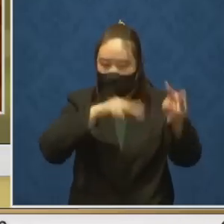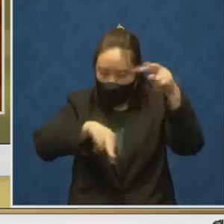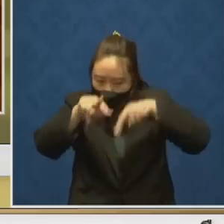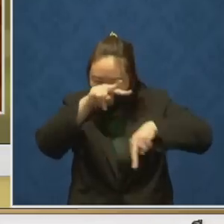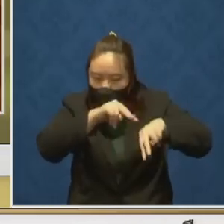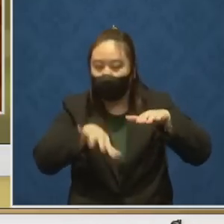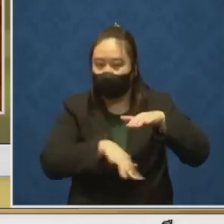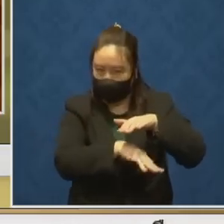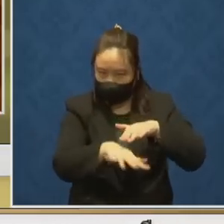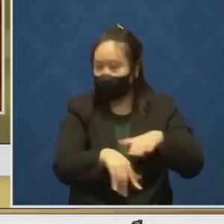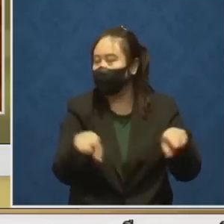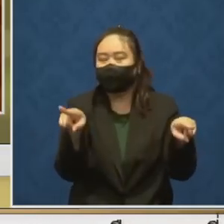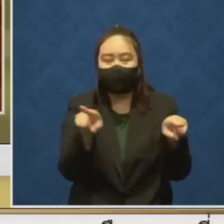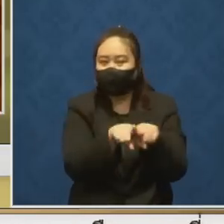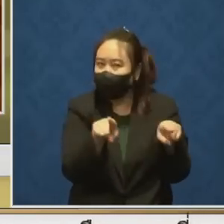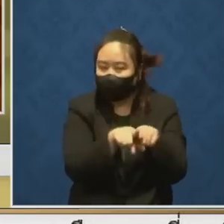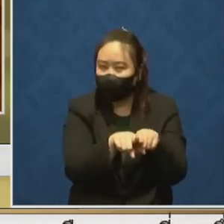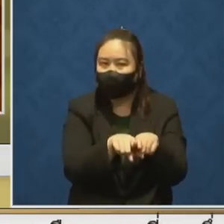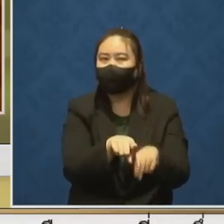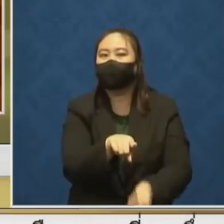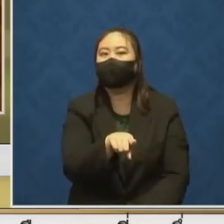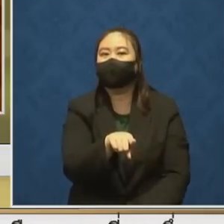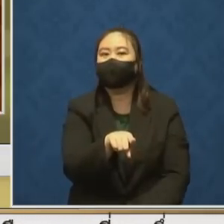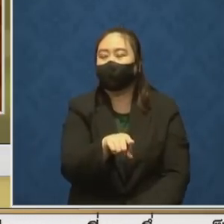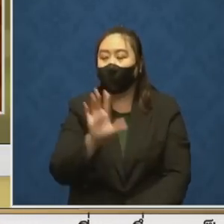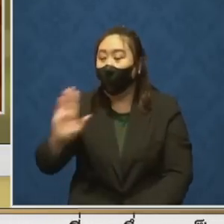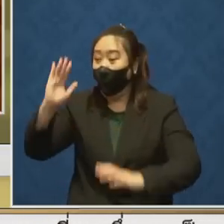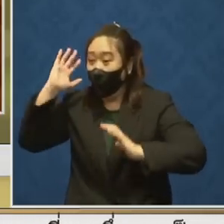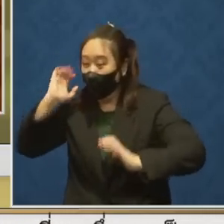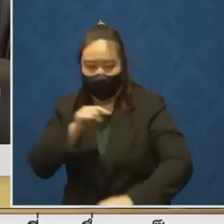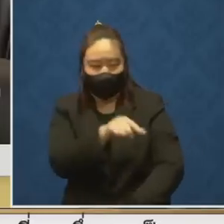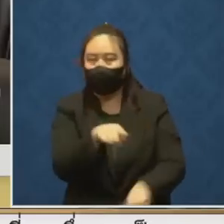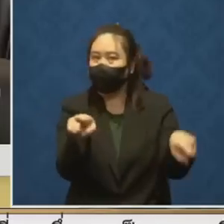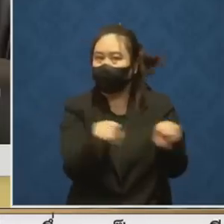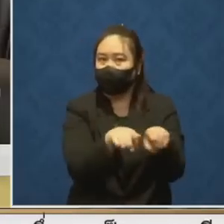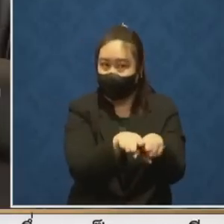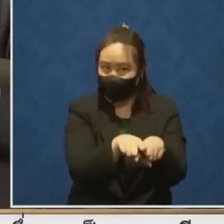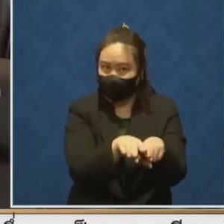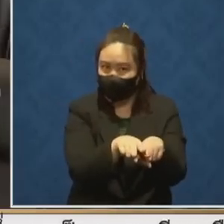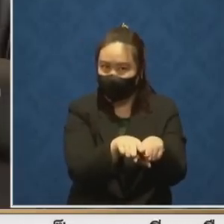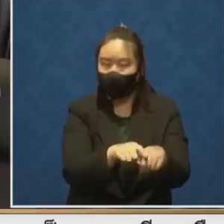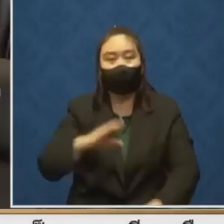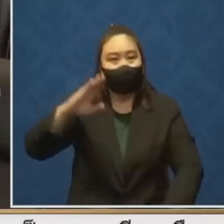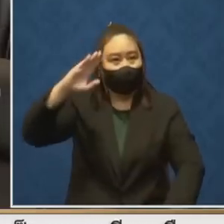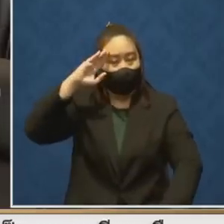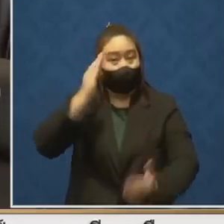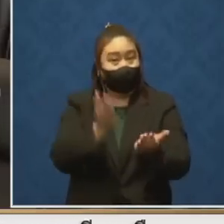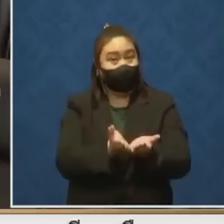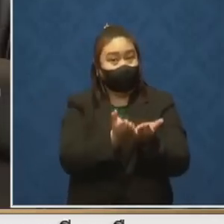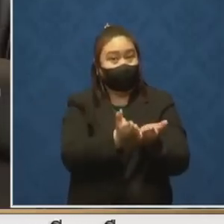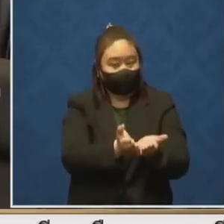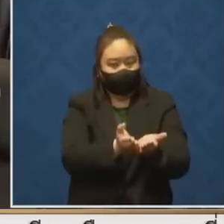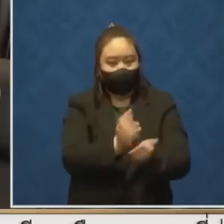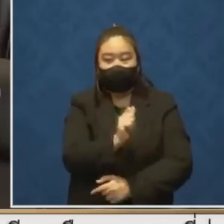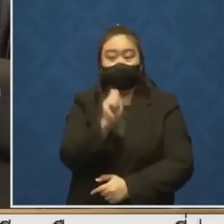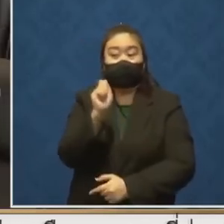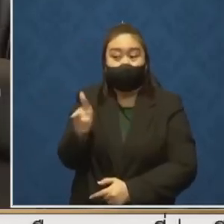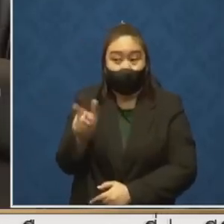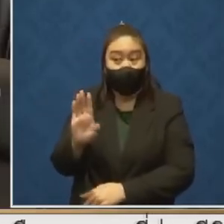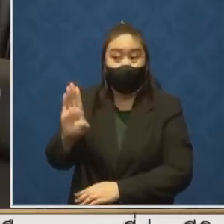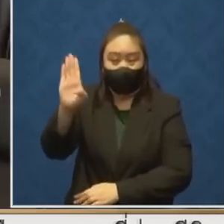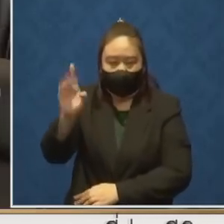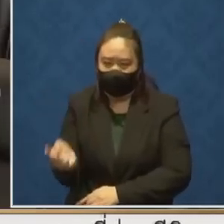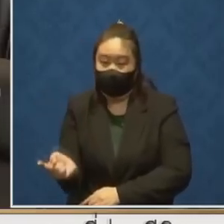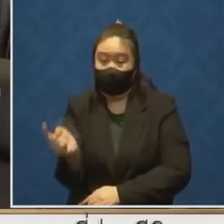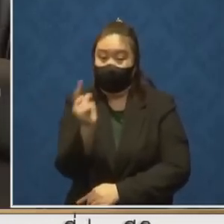เหมือนกันกับโงการอัดูสาวรีที่ลบบุ pasandoครับกลองทับเรือพร้างผู้รัเหมวเข้าทำงาน ก่อนทจะมีก